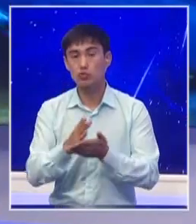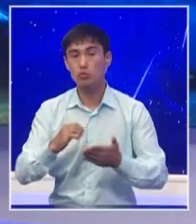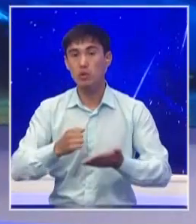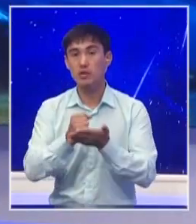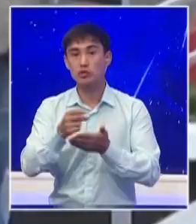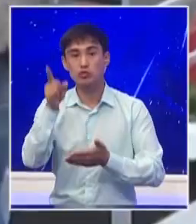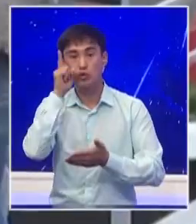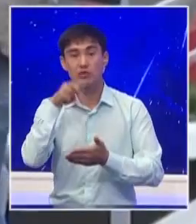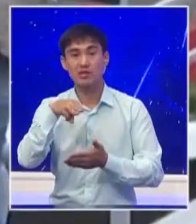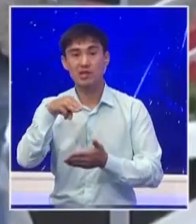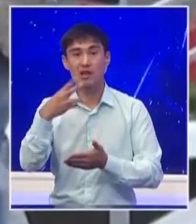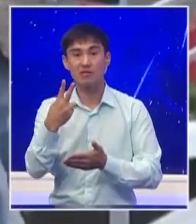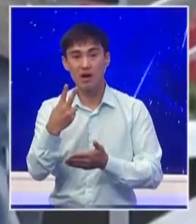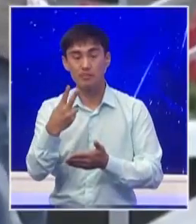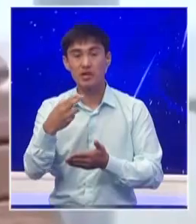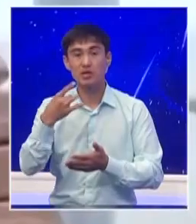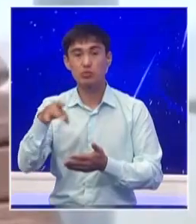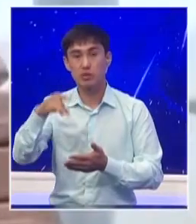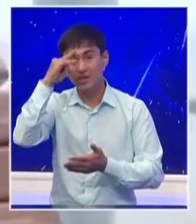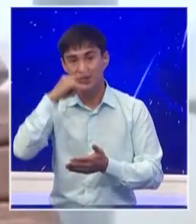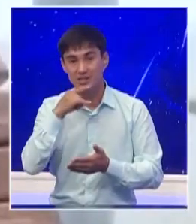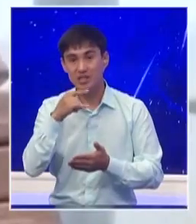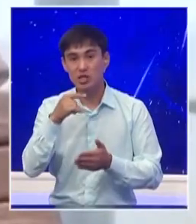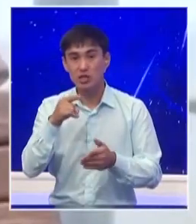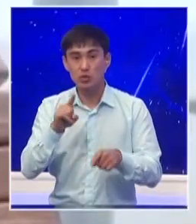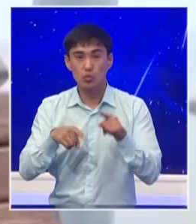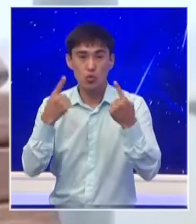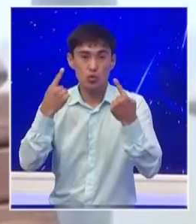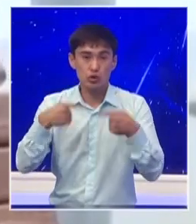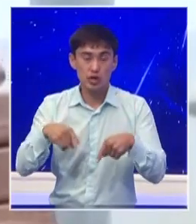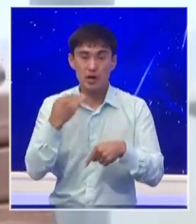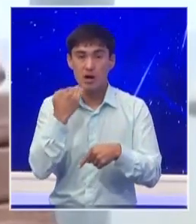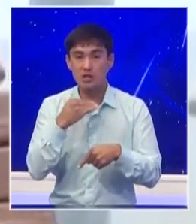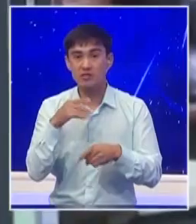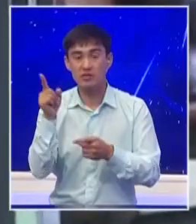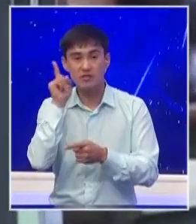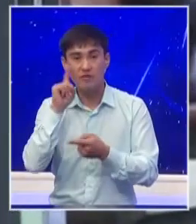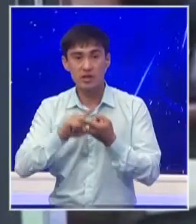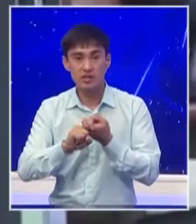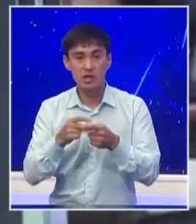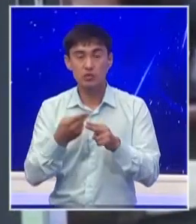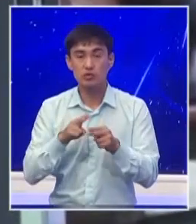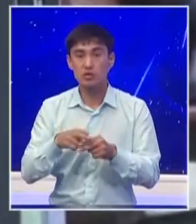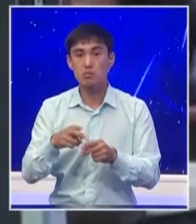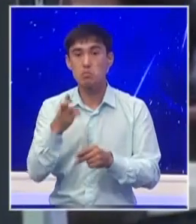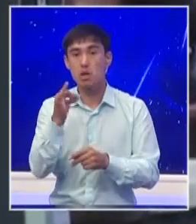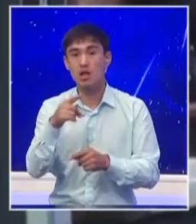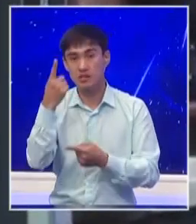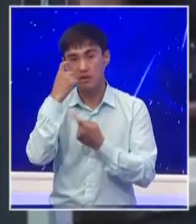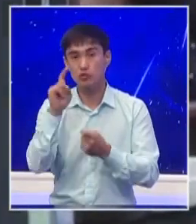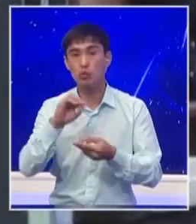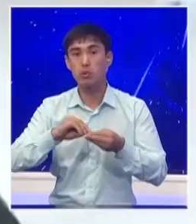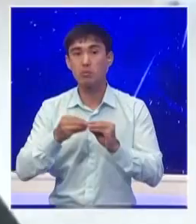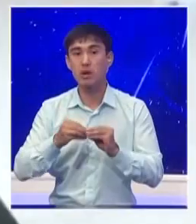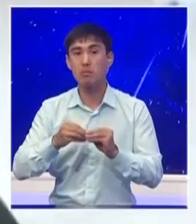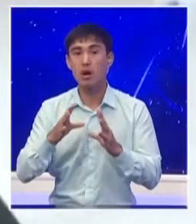сотовой связи Теле2, в Республике Казахстан наблюдается частичное ухудшение качества связи. Наряду с этим оператор Билайн заявил, что проблема